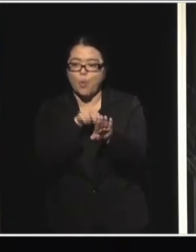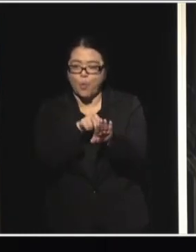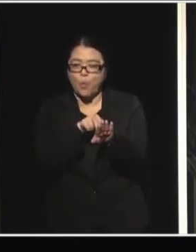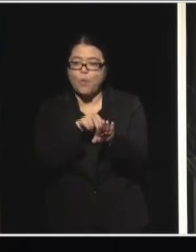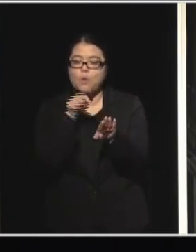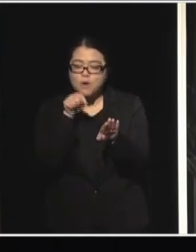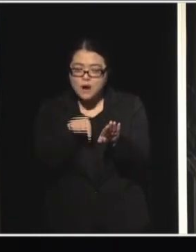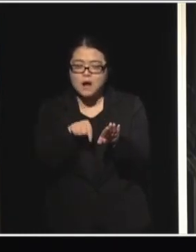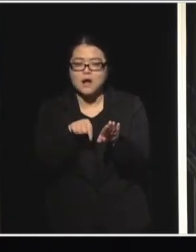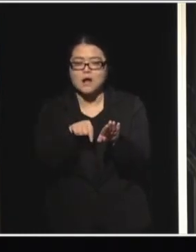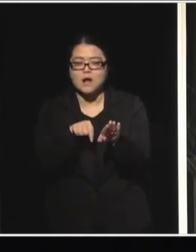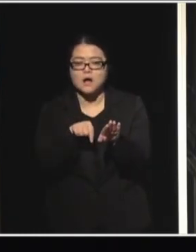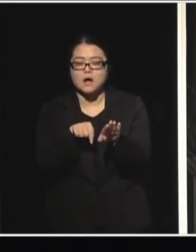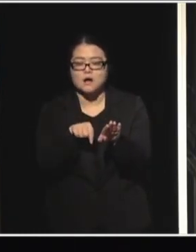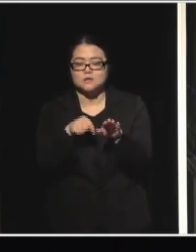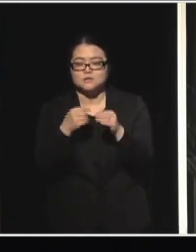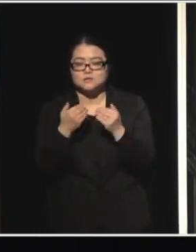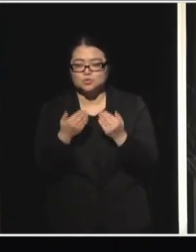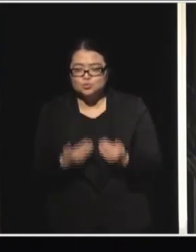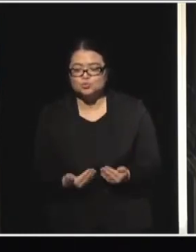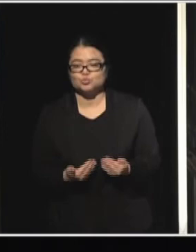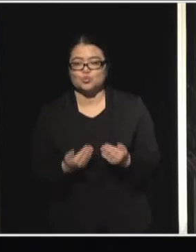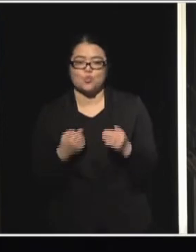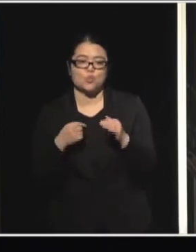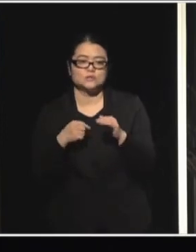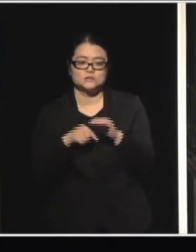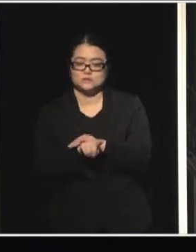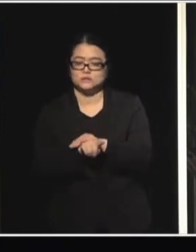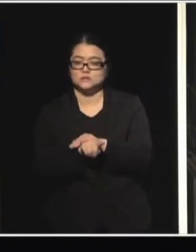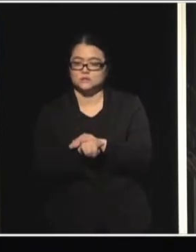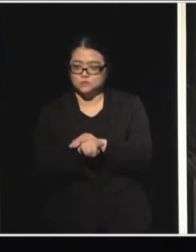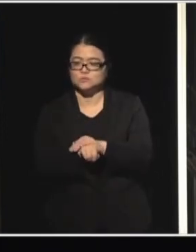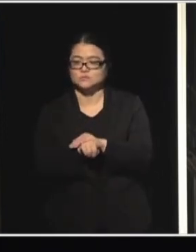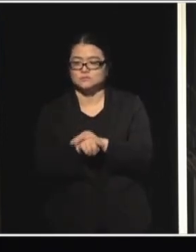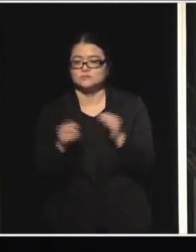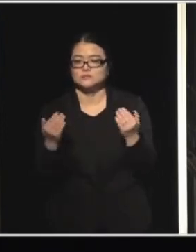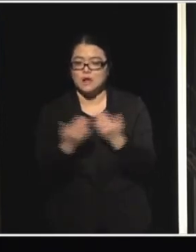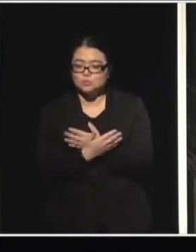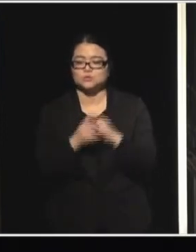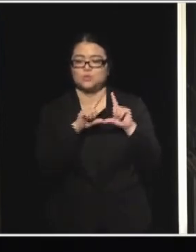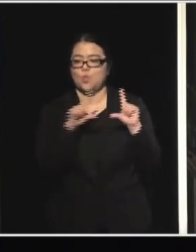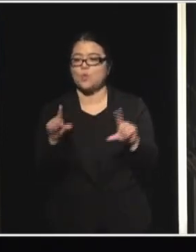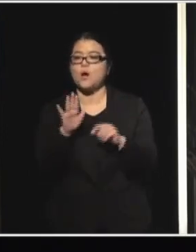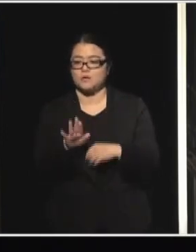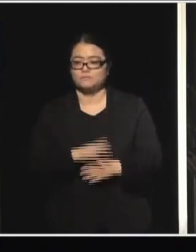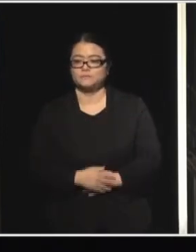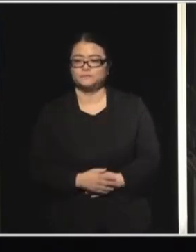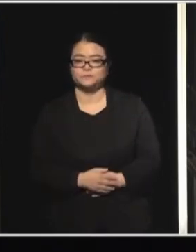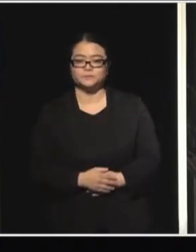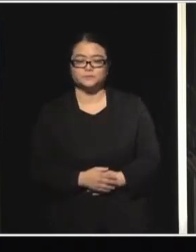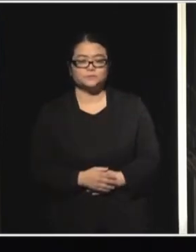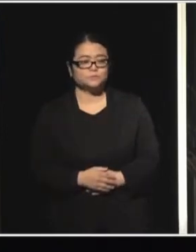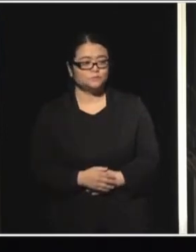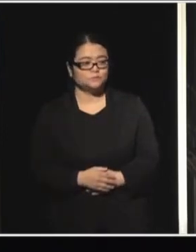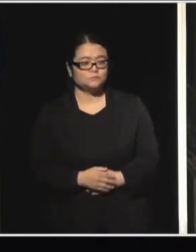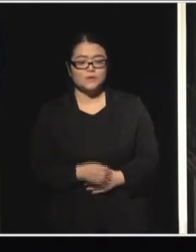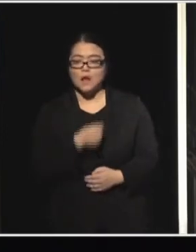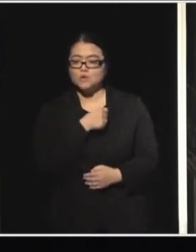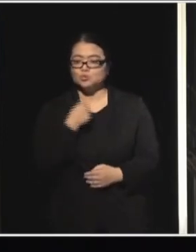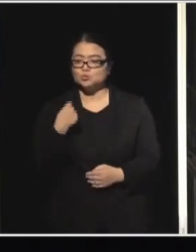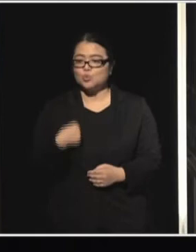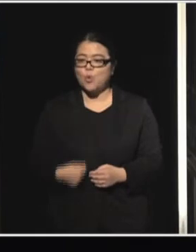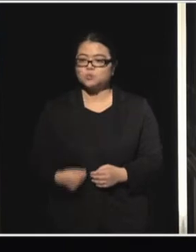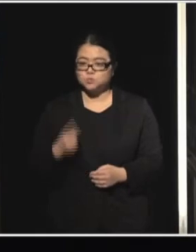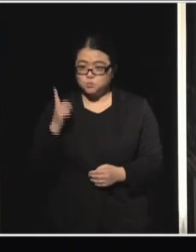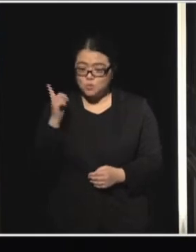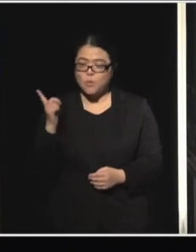ね住所に関わる人いう報告がいましてい9中国のあの声